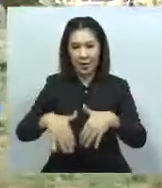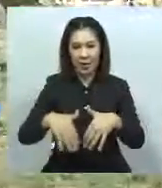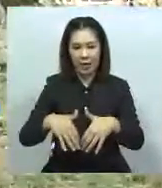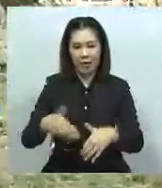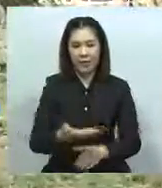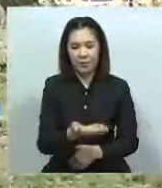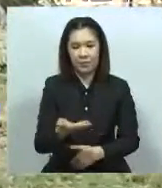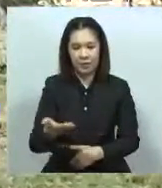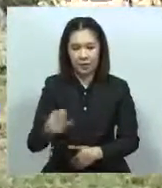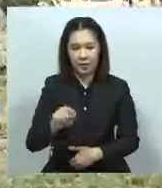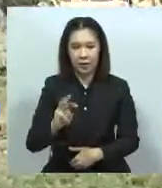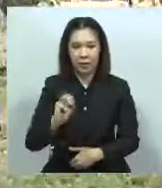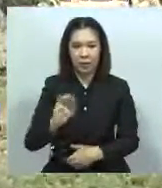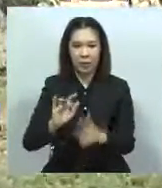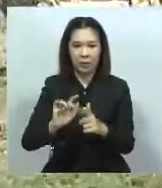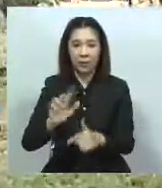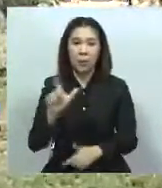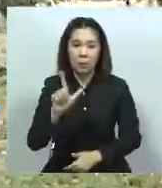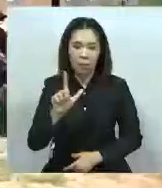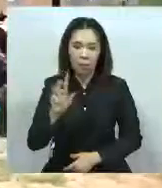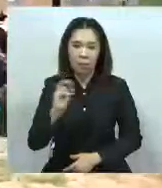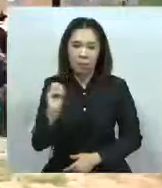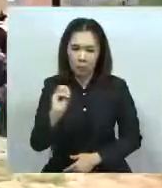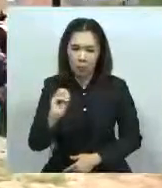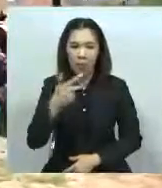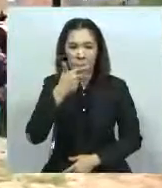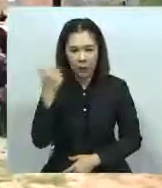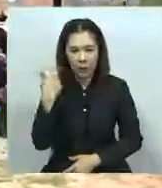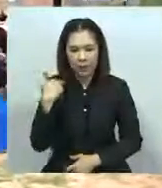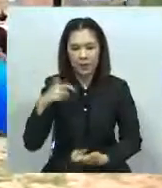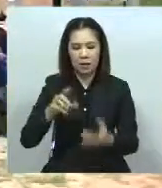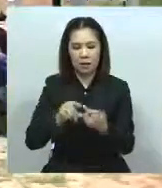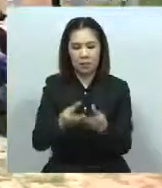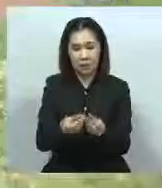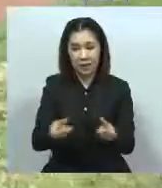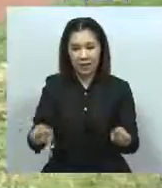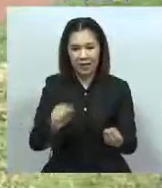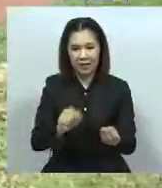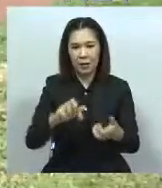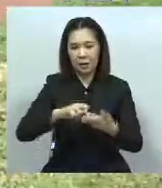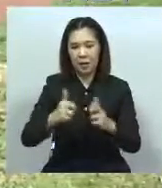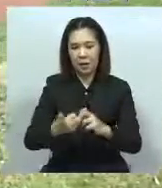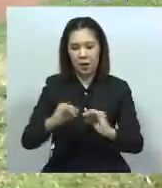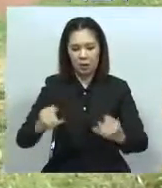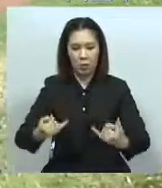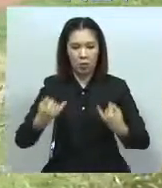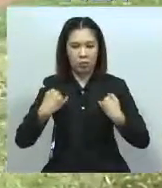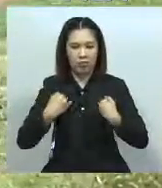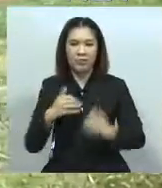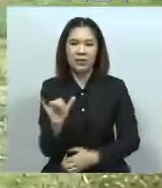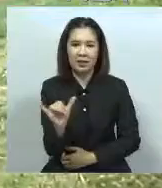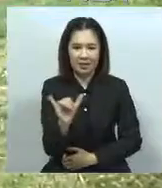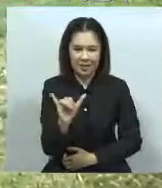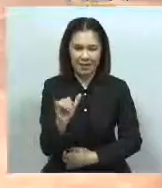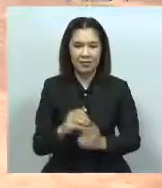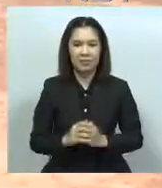ทองตำบลม่วงหวานจำนวน25คนค่ะมีปัญหาเกี่ยวกับเรื่องของที่ดินเนื่องจากว่ายังไม่ได้สิทธิ์ในที่ดินและชาวบ้านชุมชน